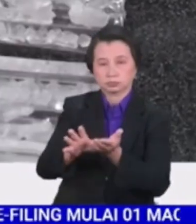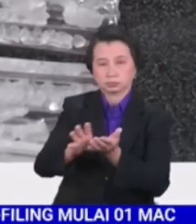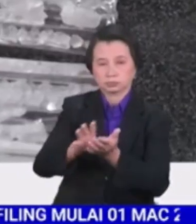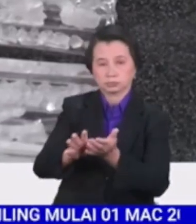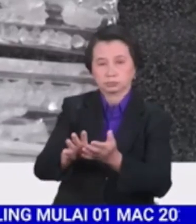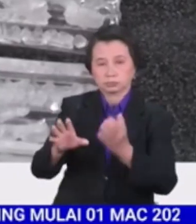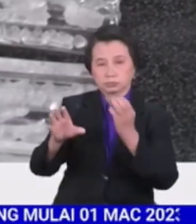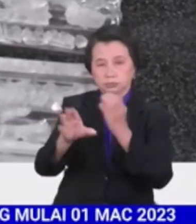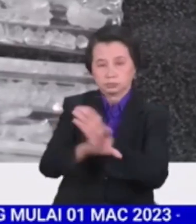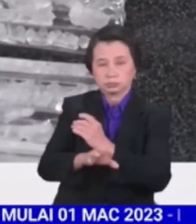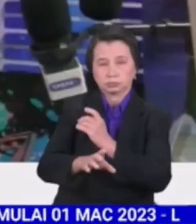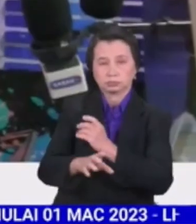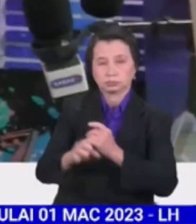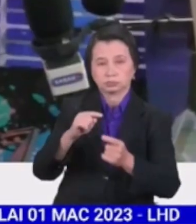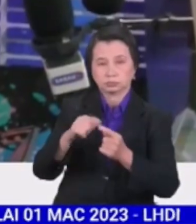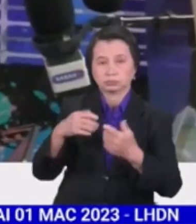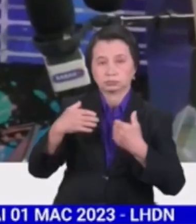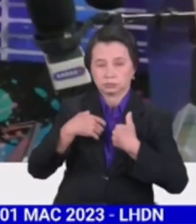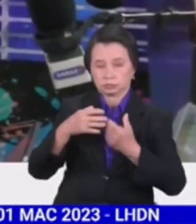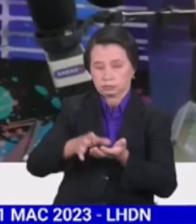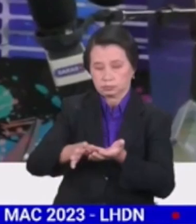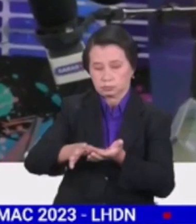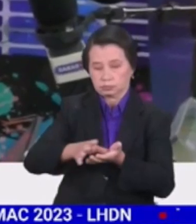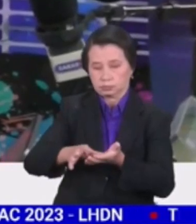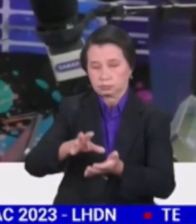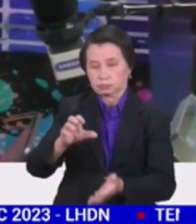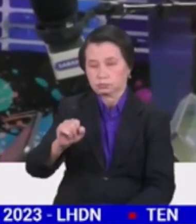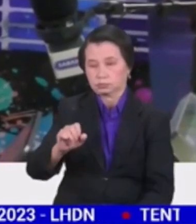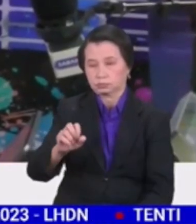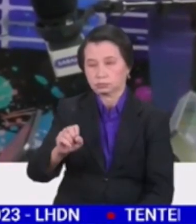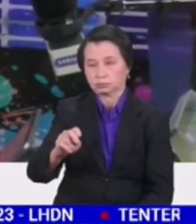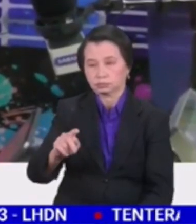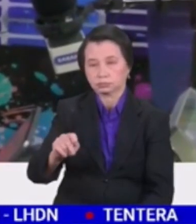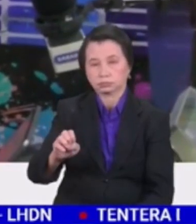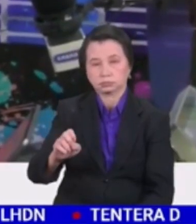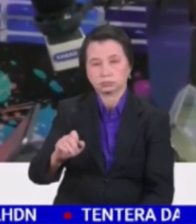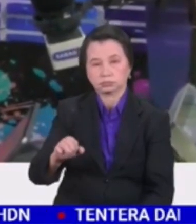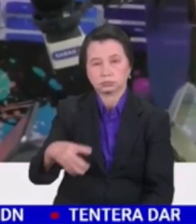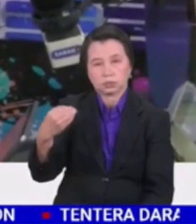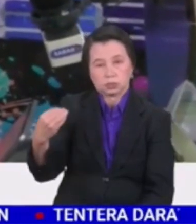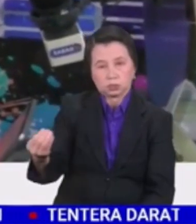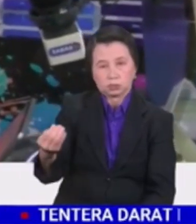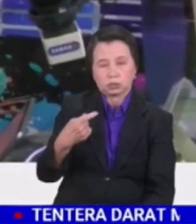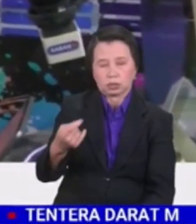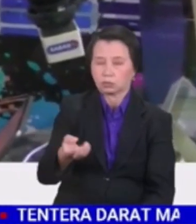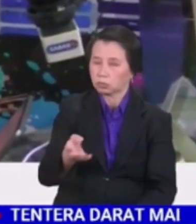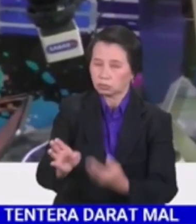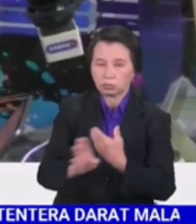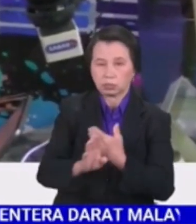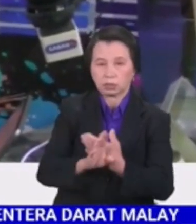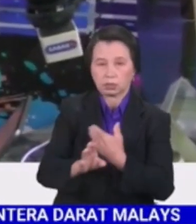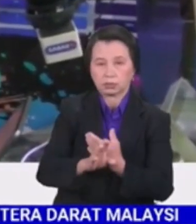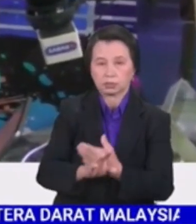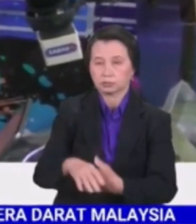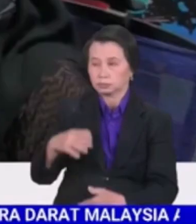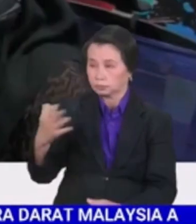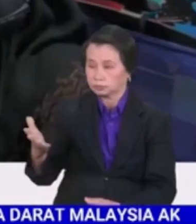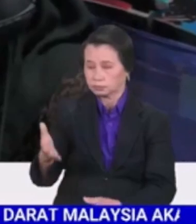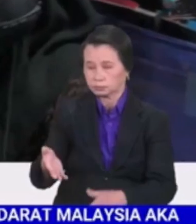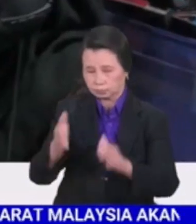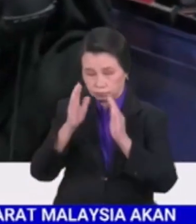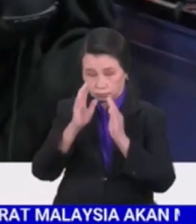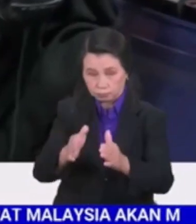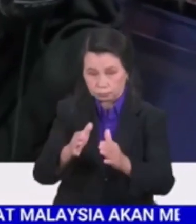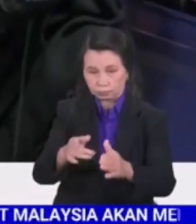semakin menjabar apabila munculnya dada sintetik yang lebih murah tetapi sangat memudaratkan justru beliau terus